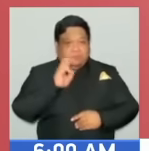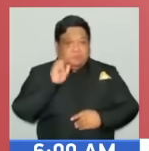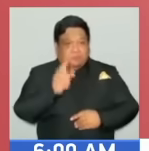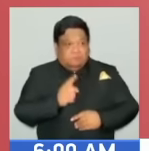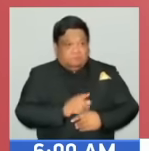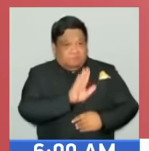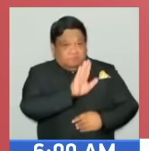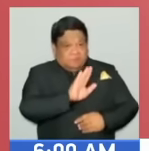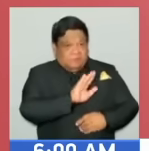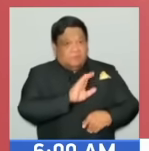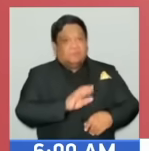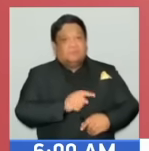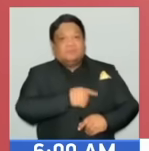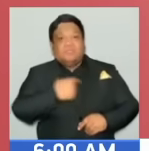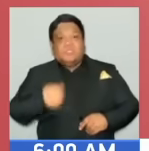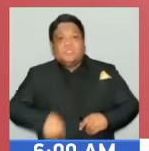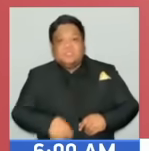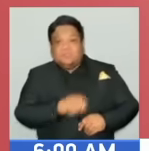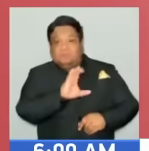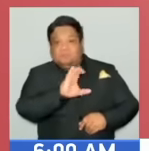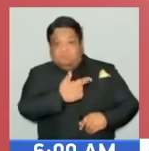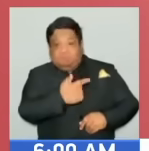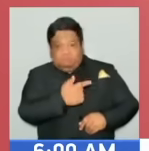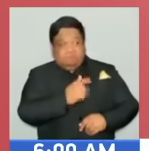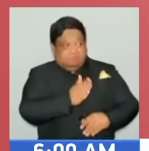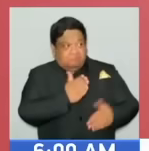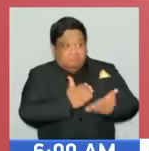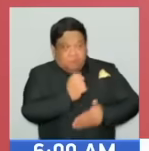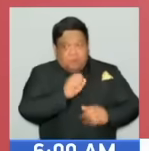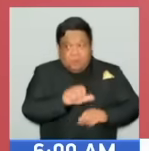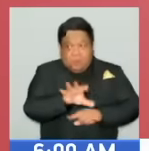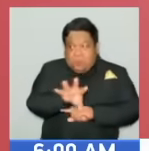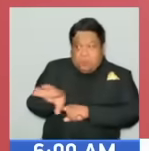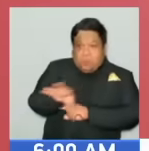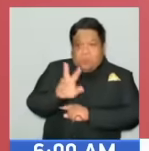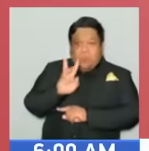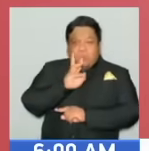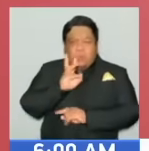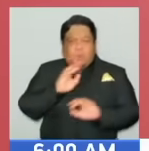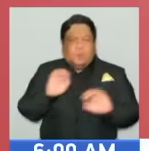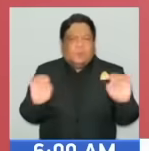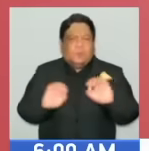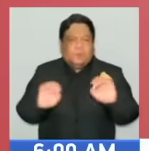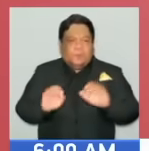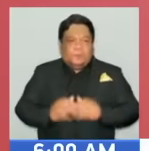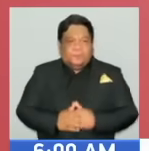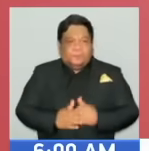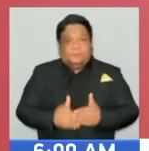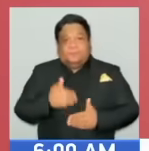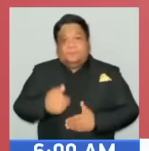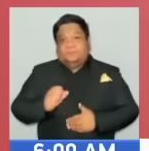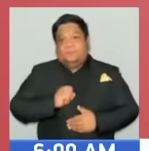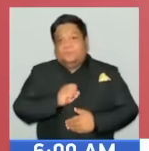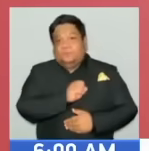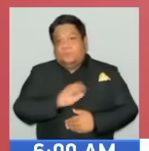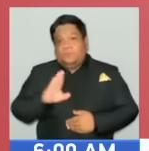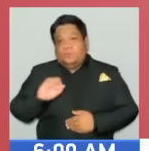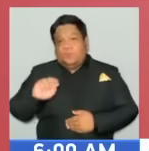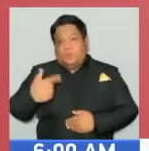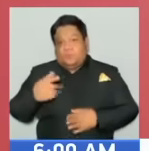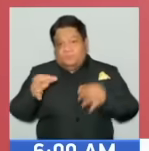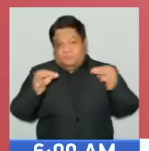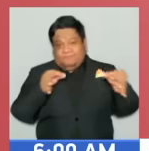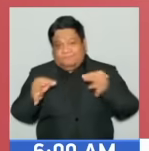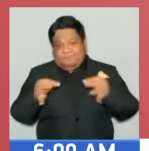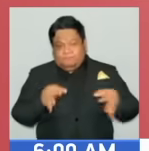kay Senador Bong Revilla, kailangan magpaliwanag ang Chinese ambassador tungkol sa insidente bago ito nagpasa ng resolusyon ng Senado